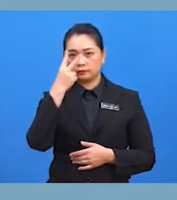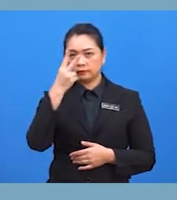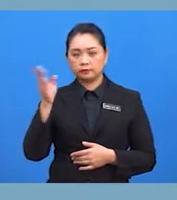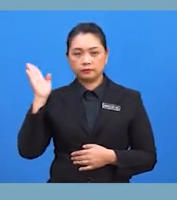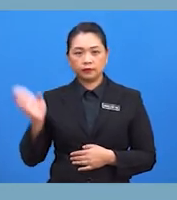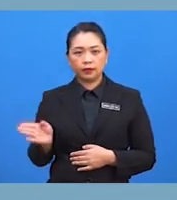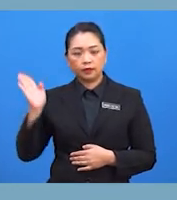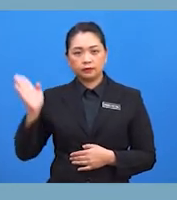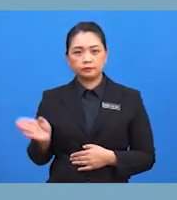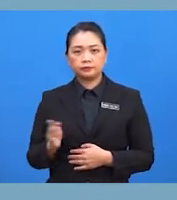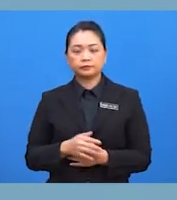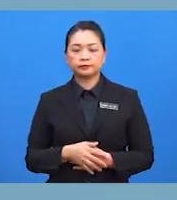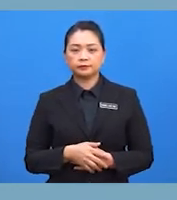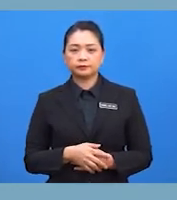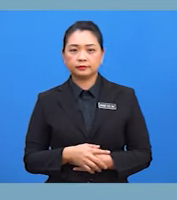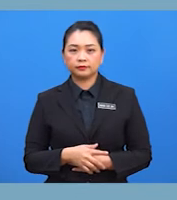113.0 tolak